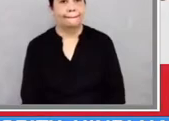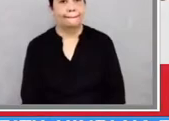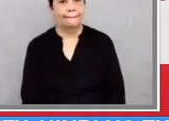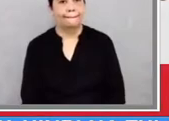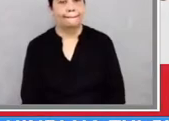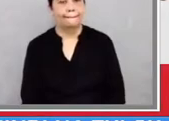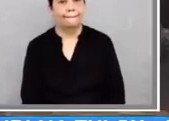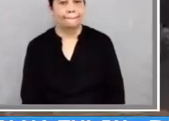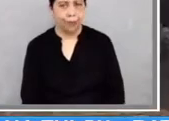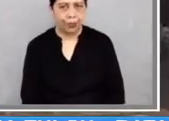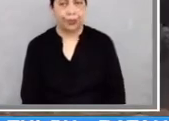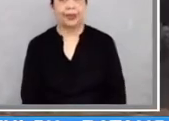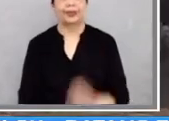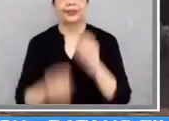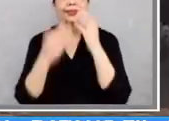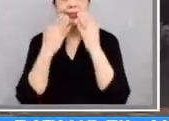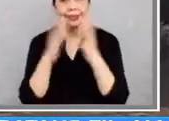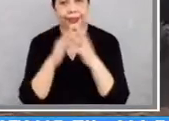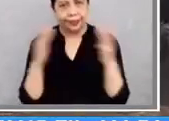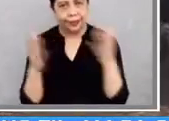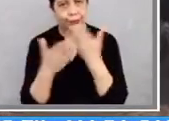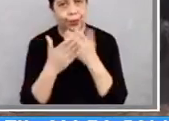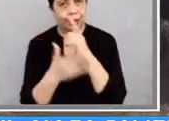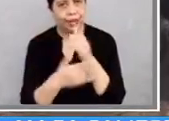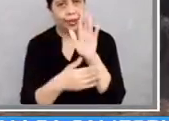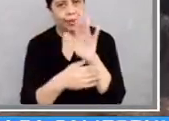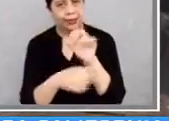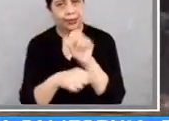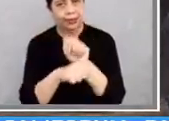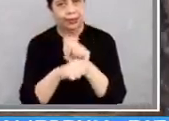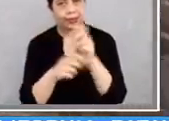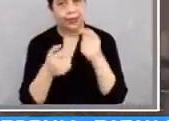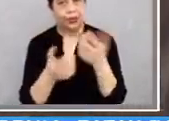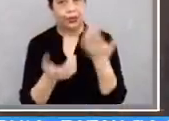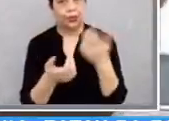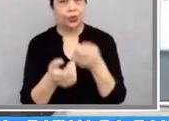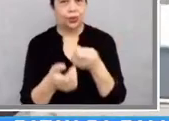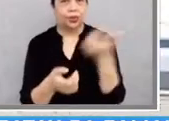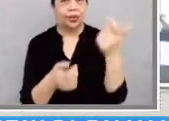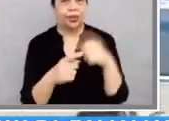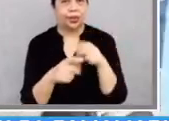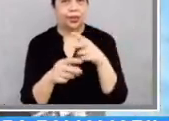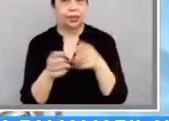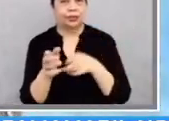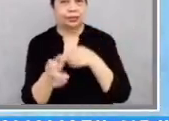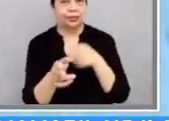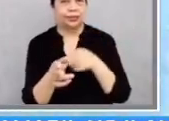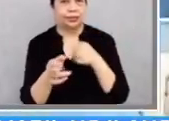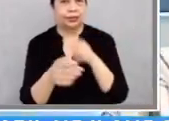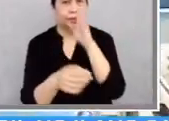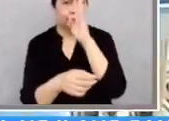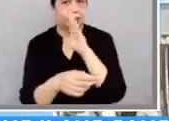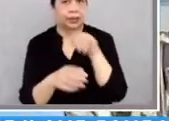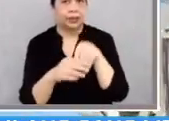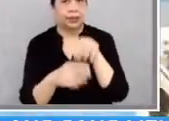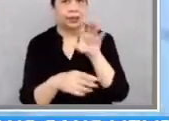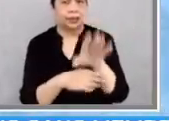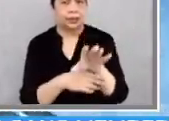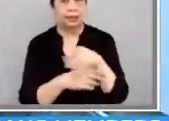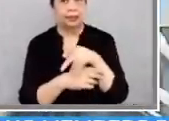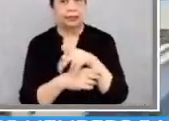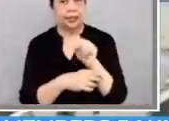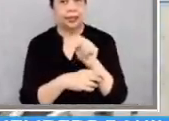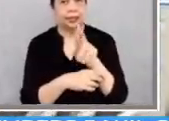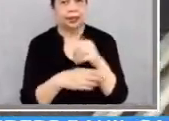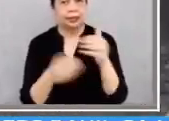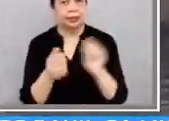Okay, sige po. Maraming salamat po at good luck po sa inyong effort na matanggal na yung locomotive na na-discredit dyan po sa pagkalagpas lamang